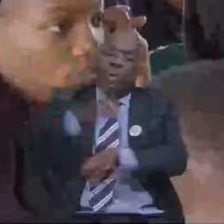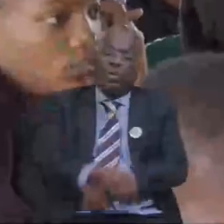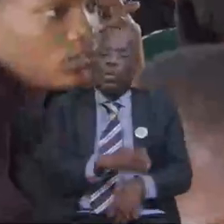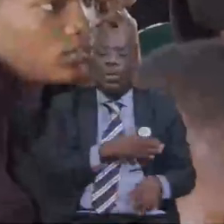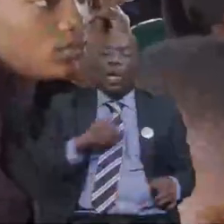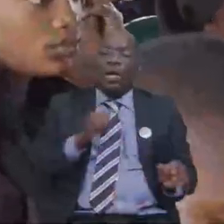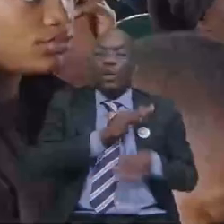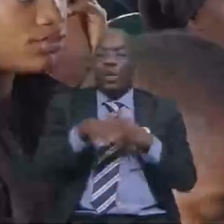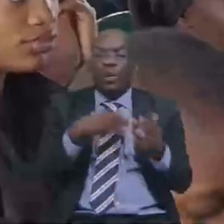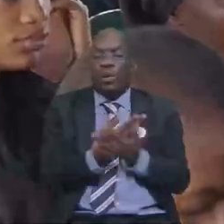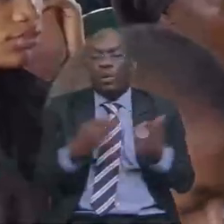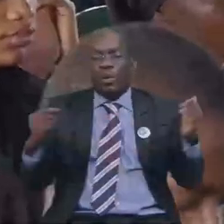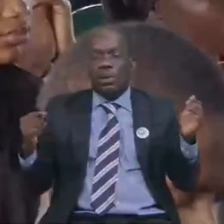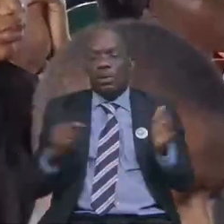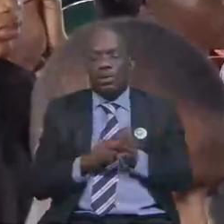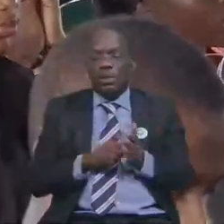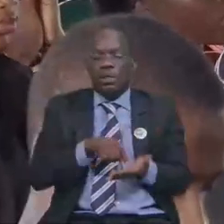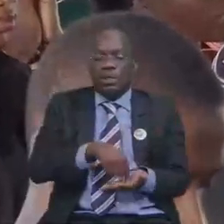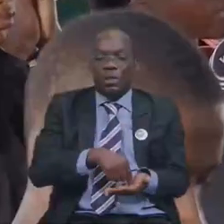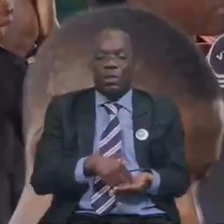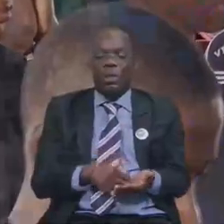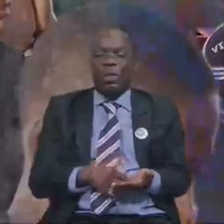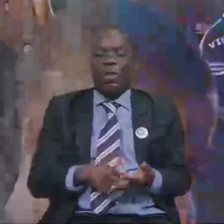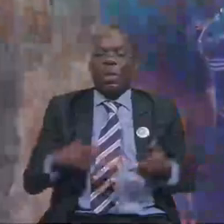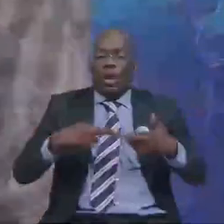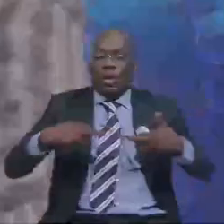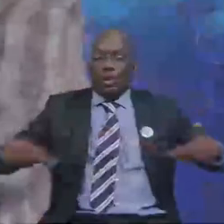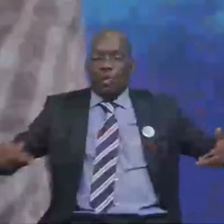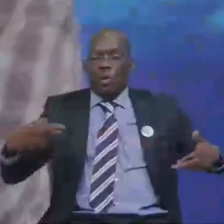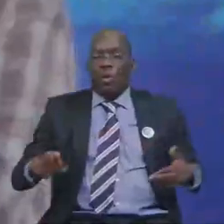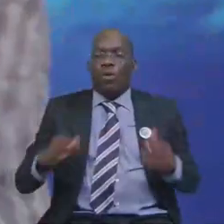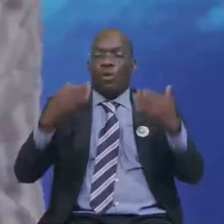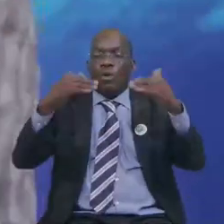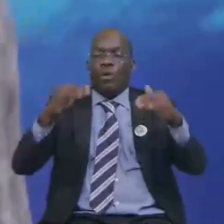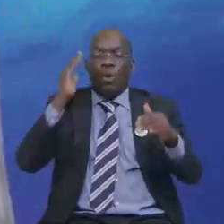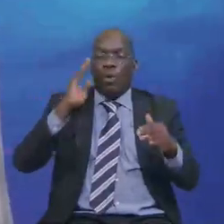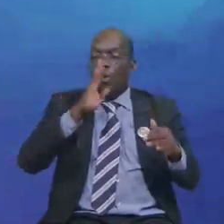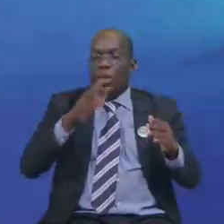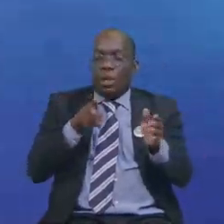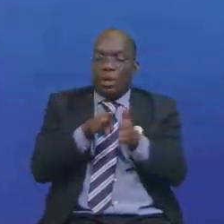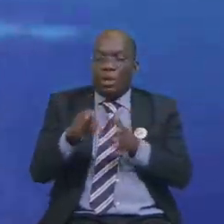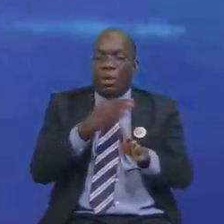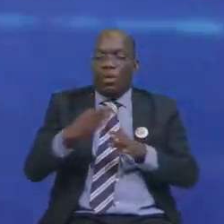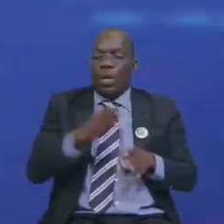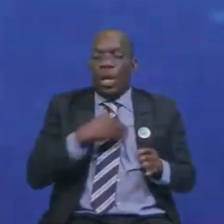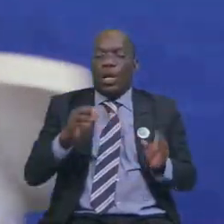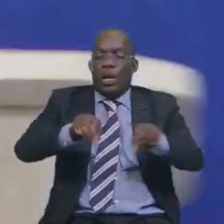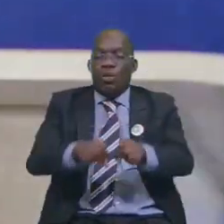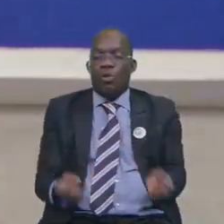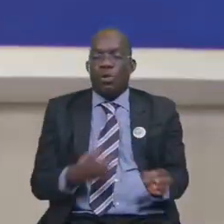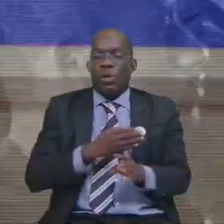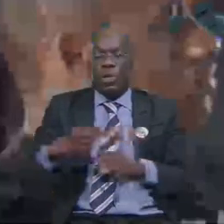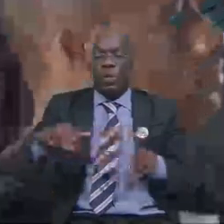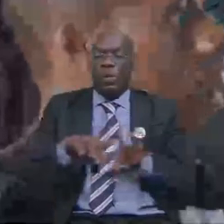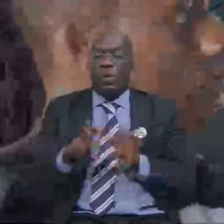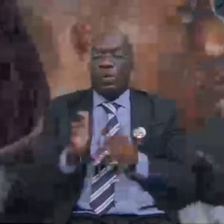et tout ce corps de limitation seront coupés brisés de ta vie au nom de Jésus